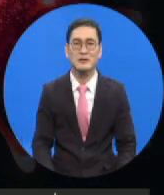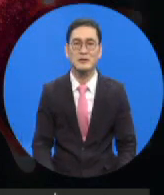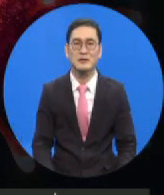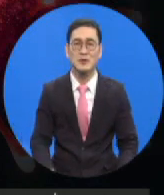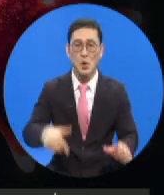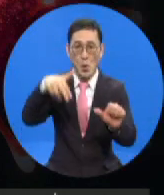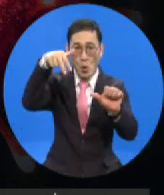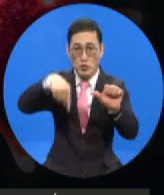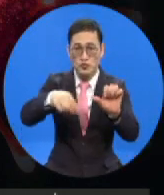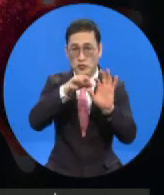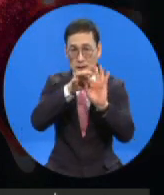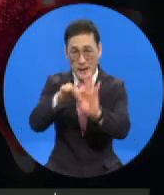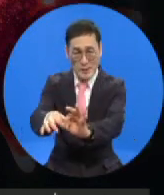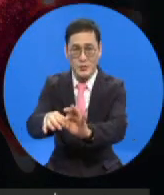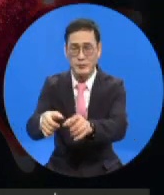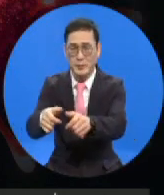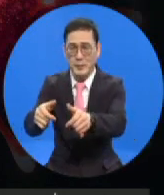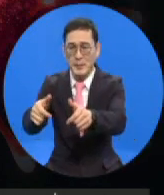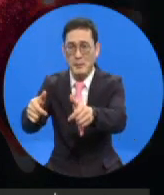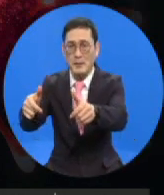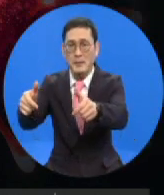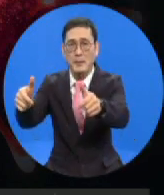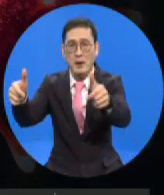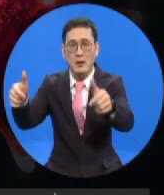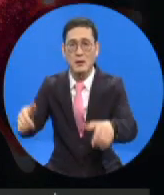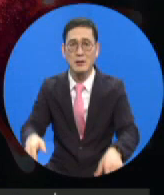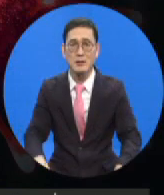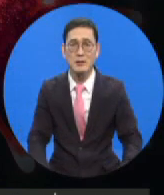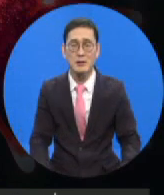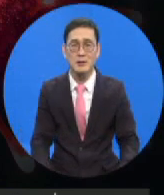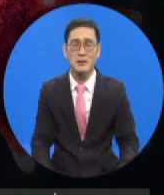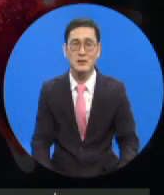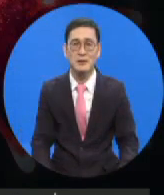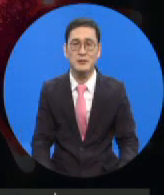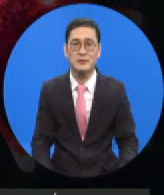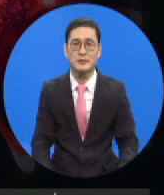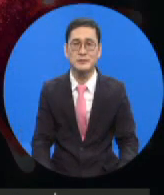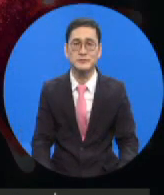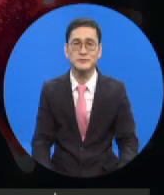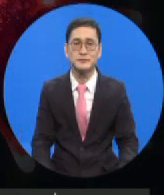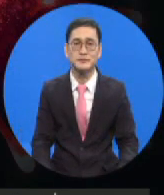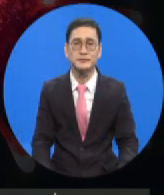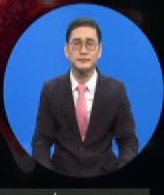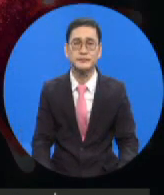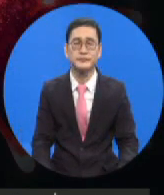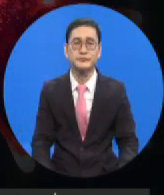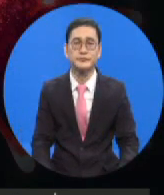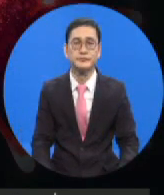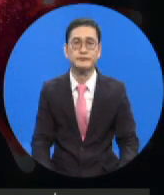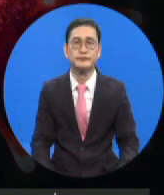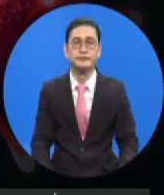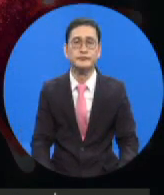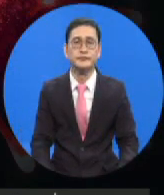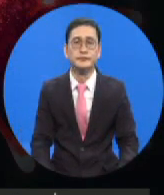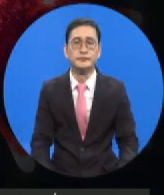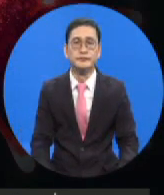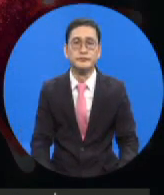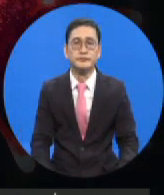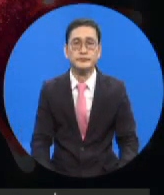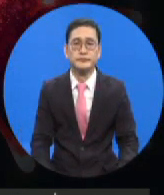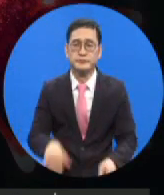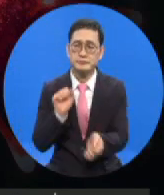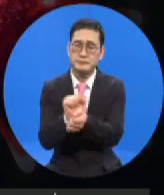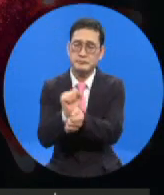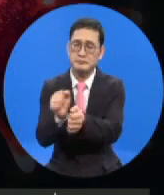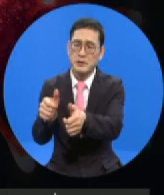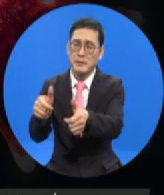정부가 당국이 굉장히 안정적으로 잘 관리하고 있는 것은 분명합니다. 그럼에도 불구하고 조금씩 늘고 급게